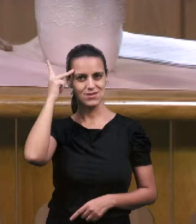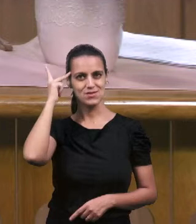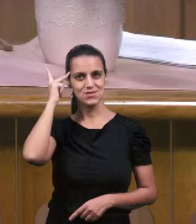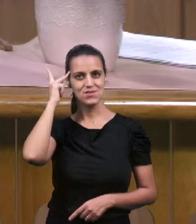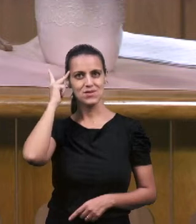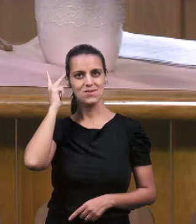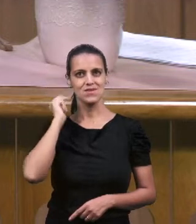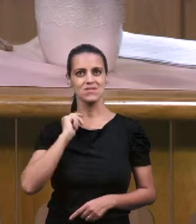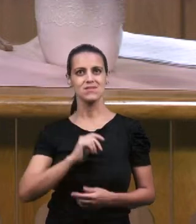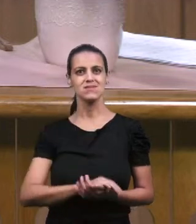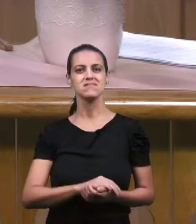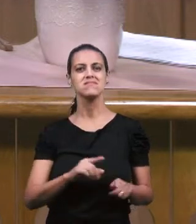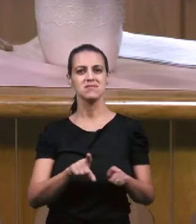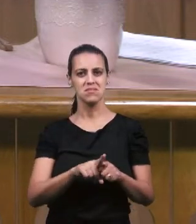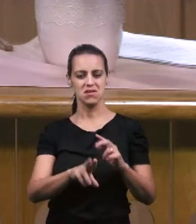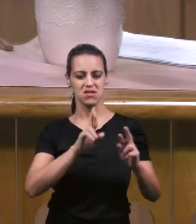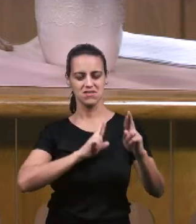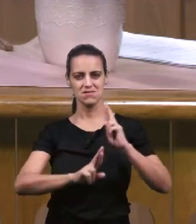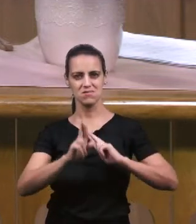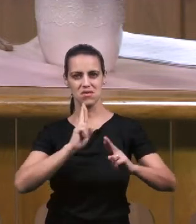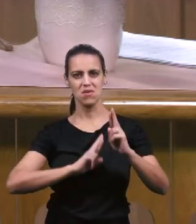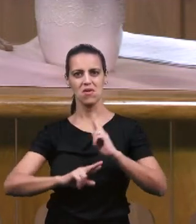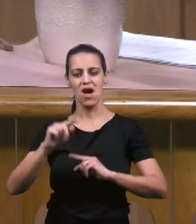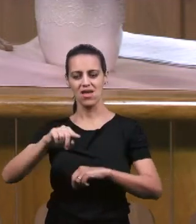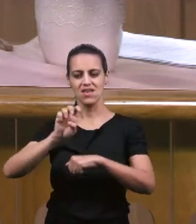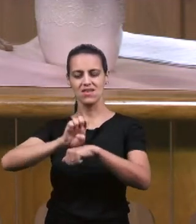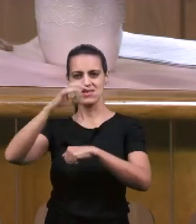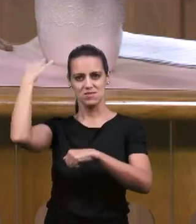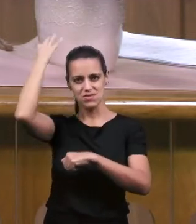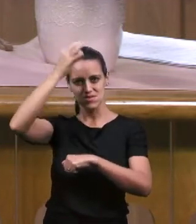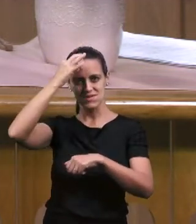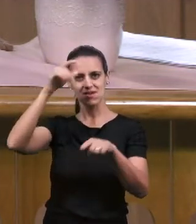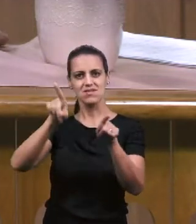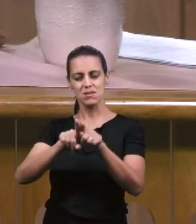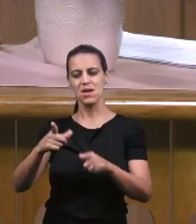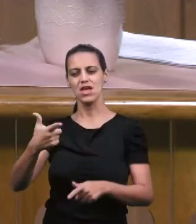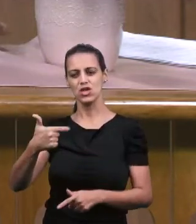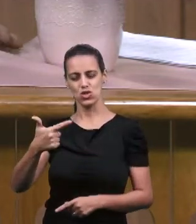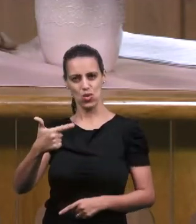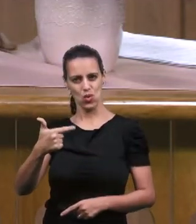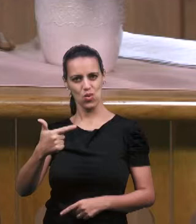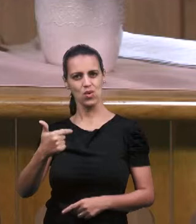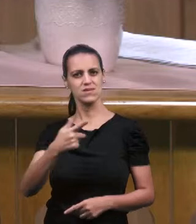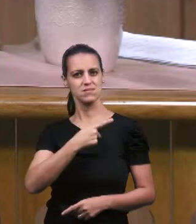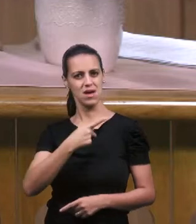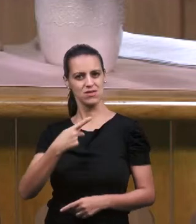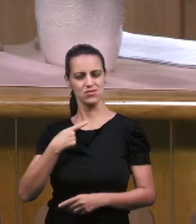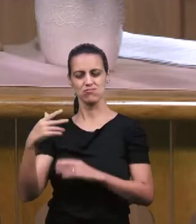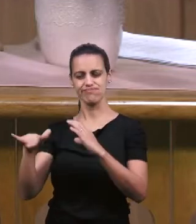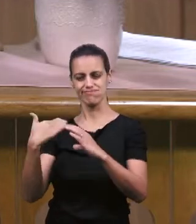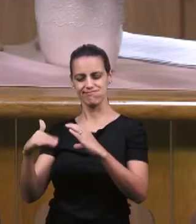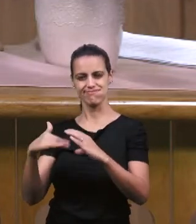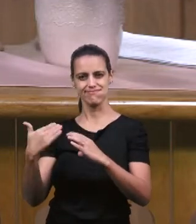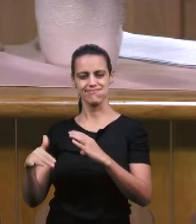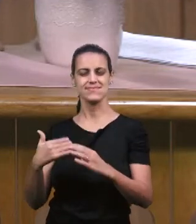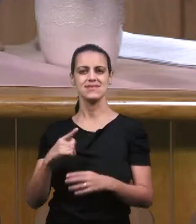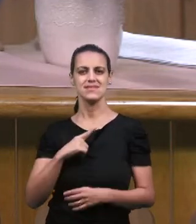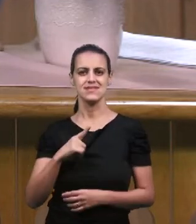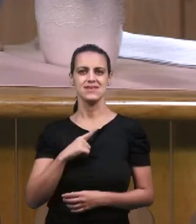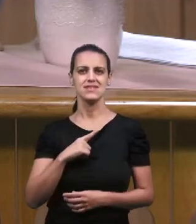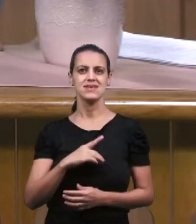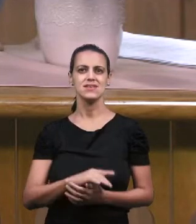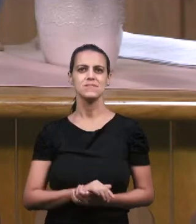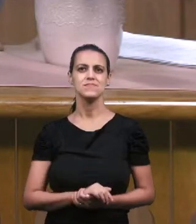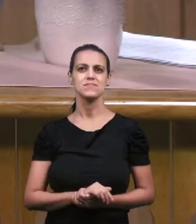avec 12 frères, 12 églises qui ont plus contribué. Donc, parmi le